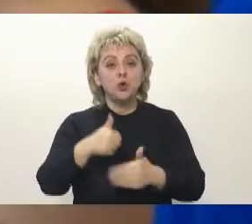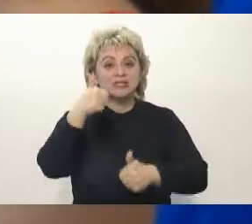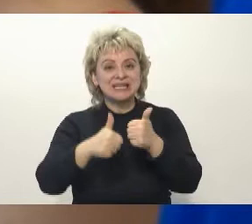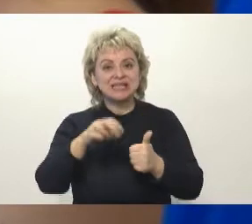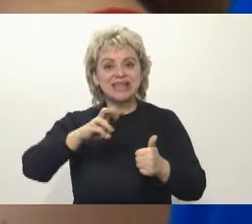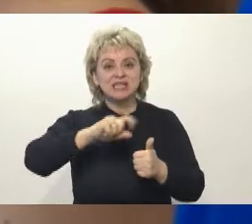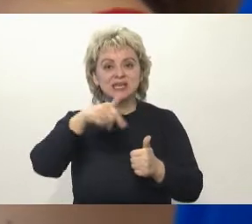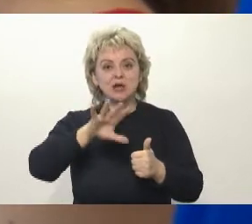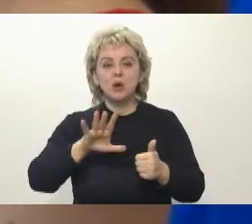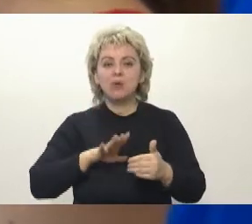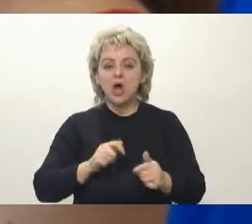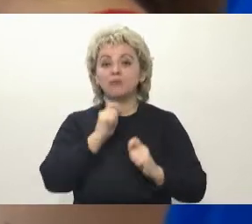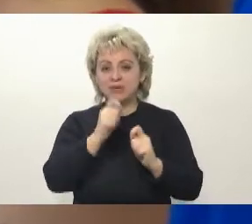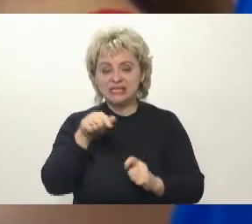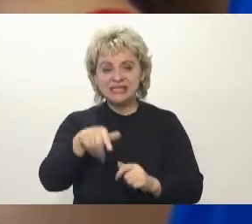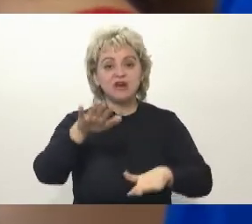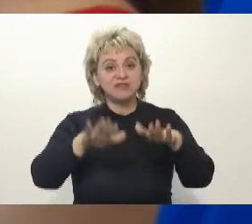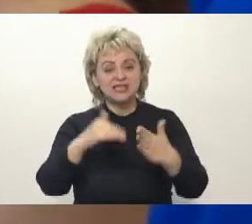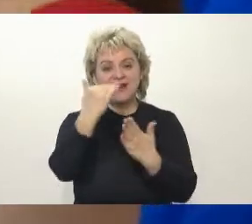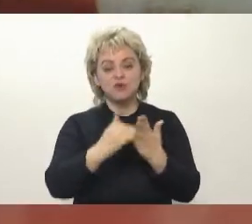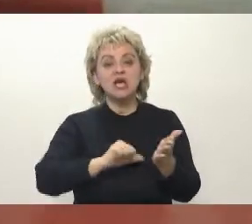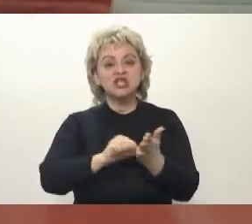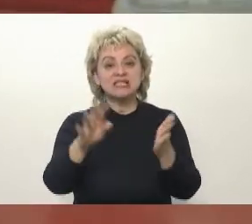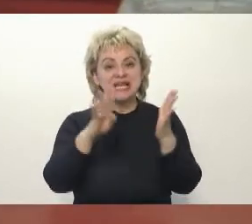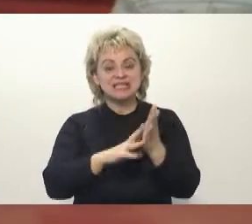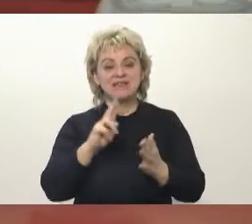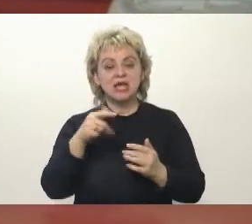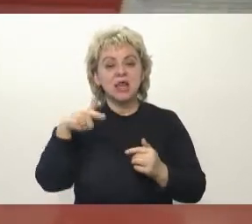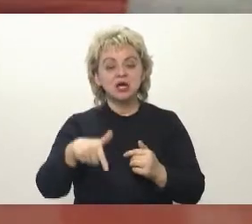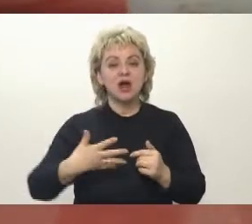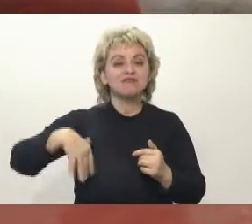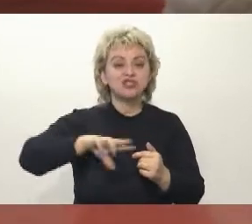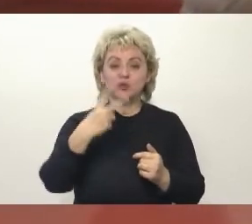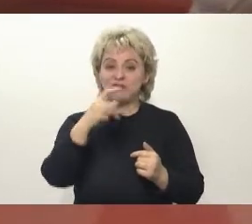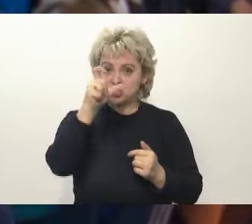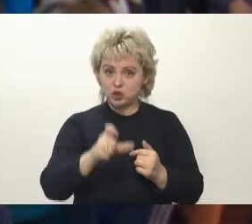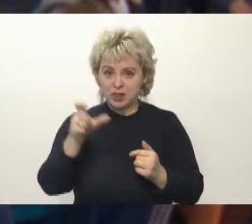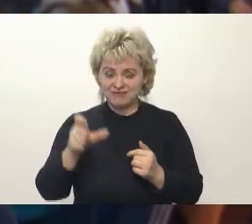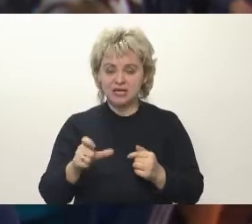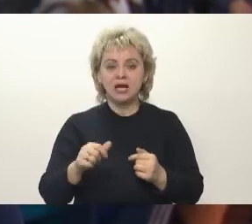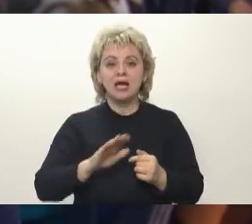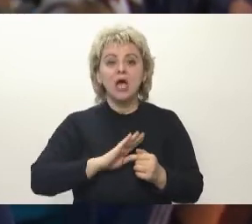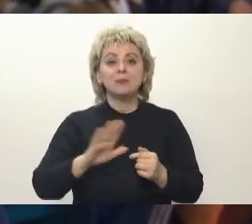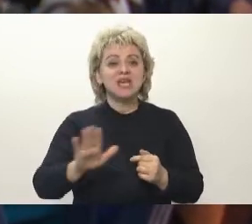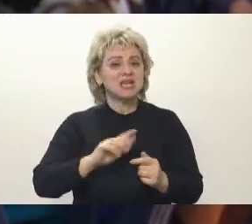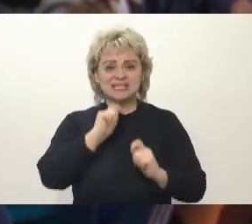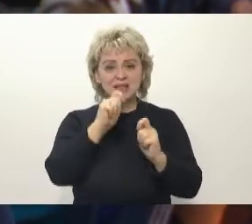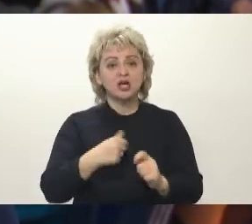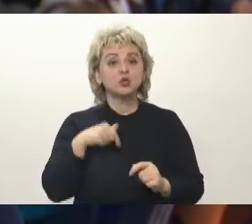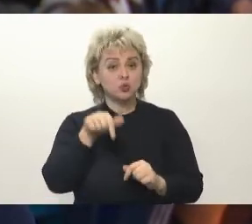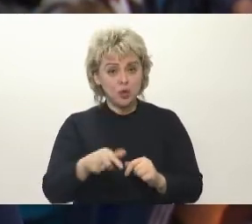Татьяна уже была в призах. В ее весовой категории 69 килограммов всего 2 человека. Не за награды сюда